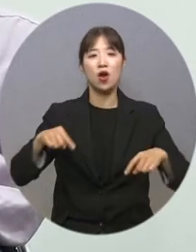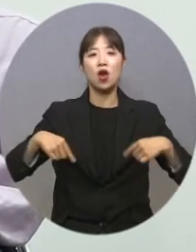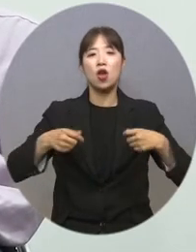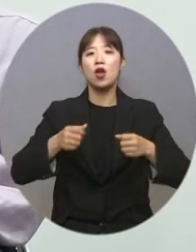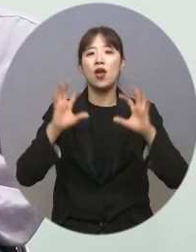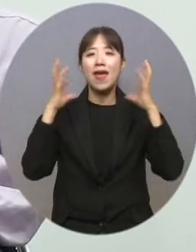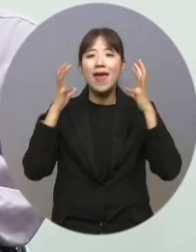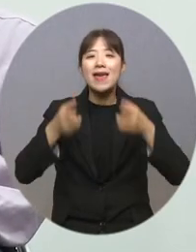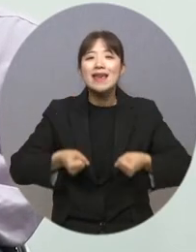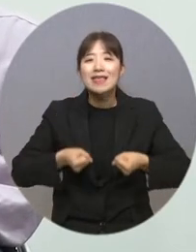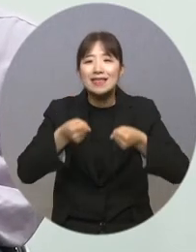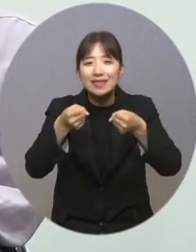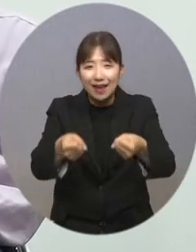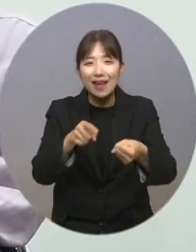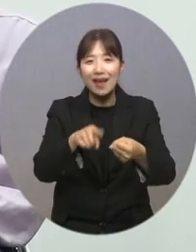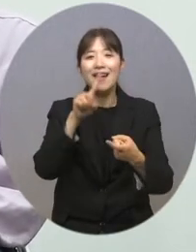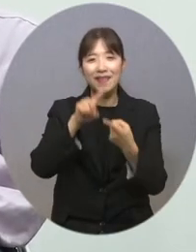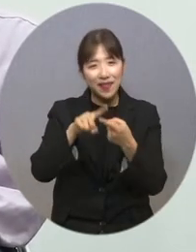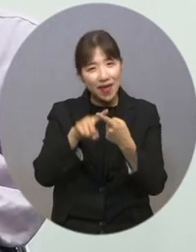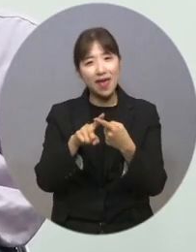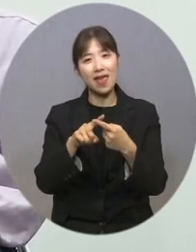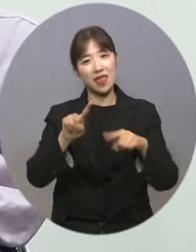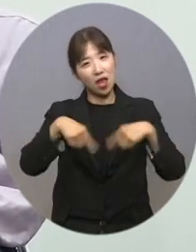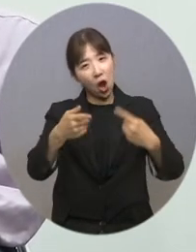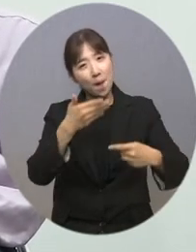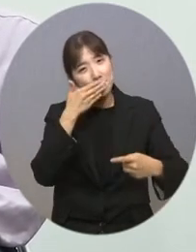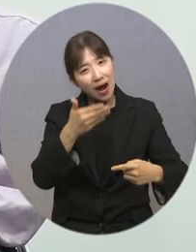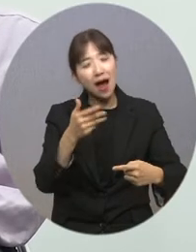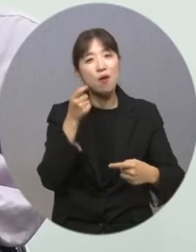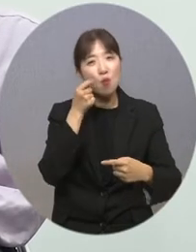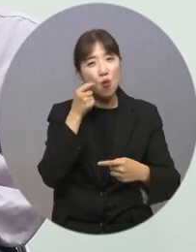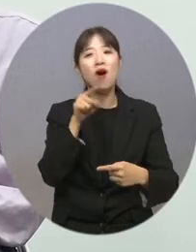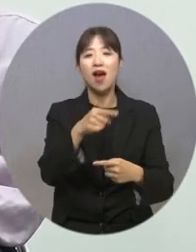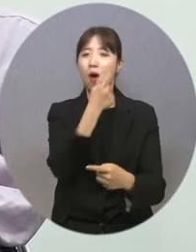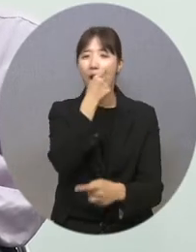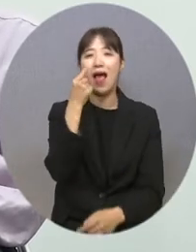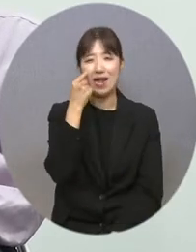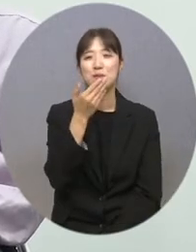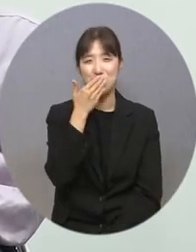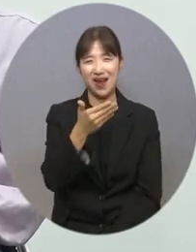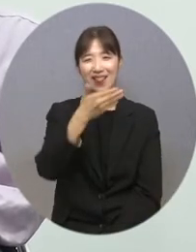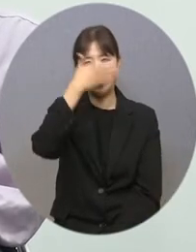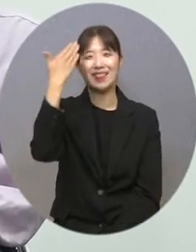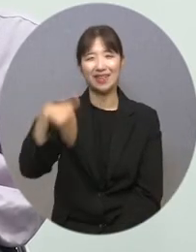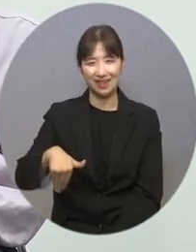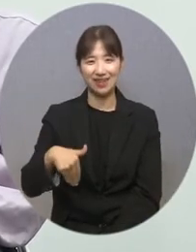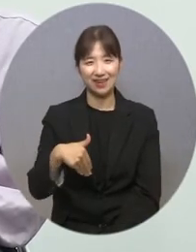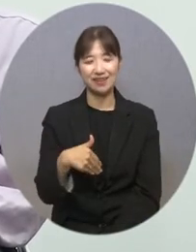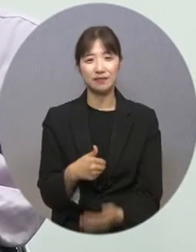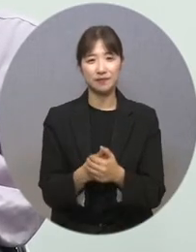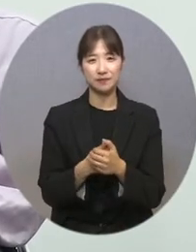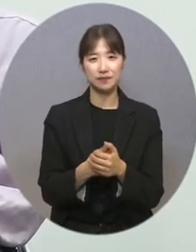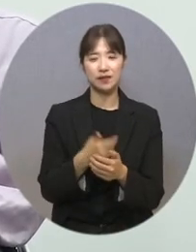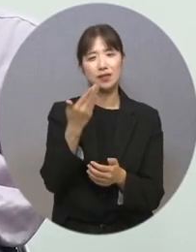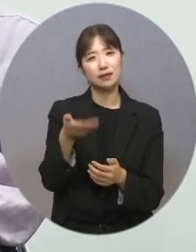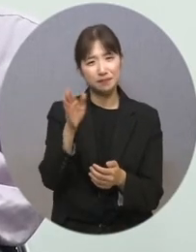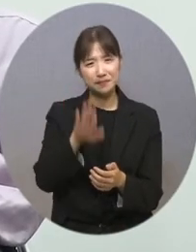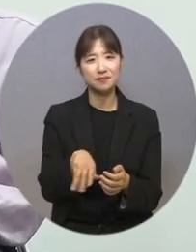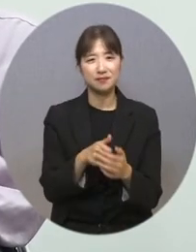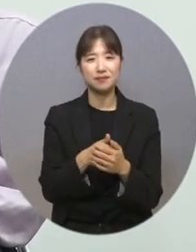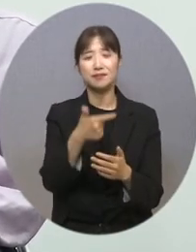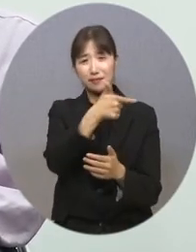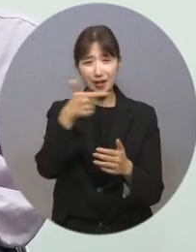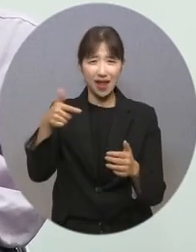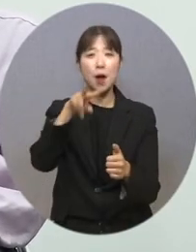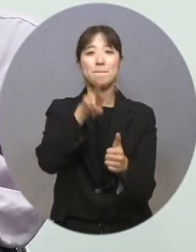은 그래도 요즘은 측근이 가능한지는 확인이 돼서 뭐 절 을 해주시면 는 검색을 해서 하고 있긴 한데